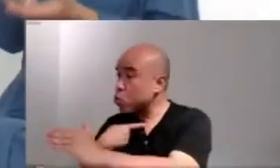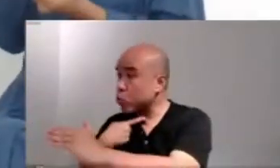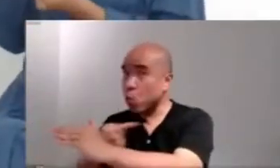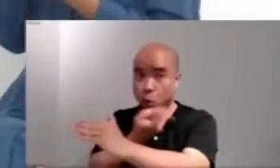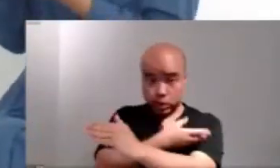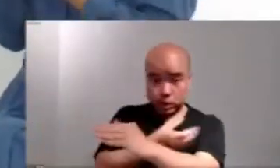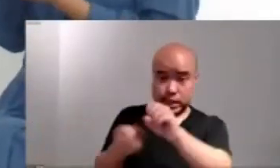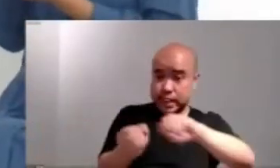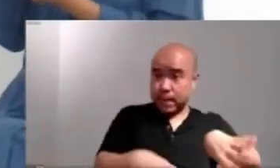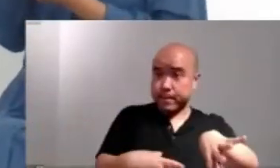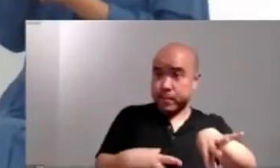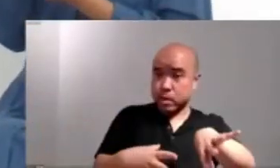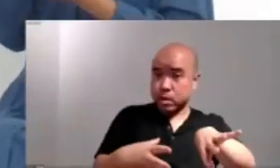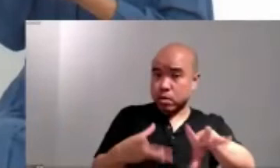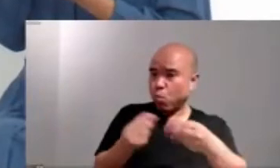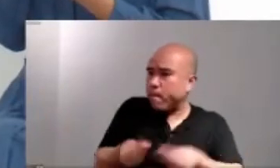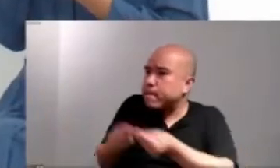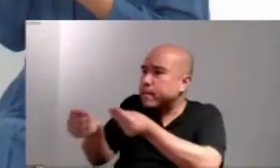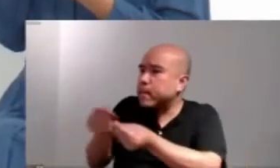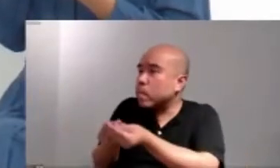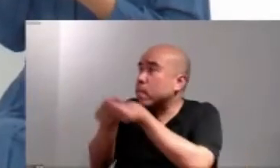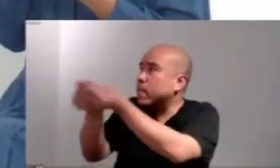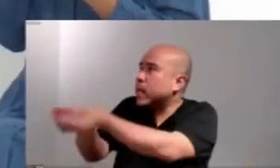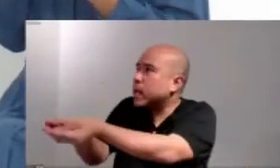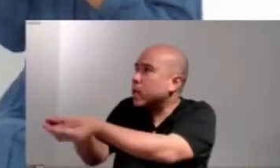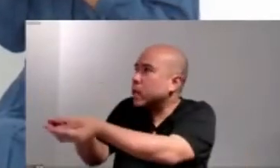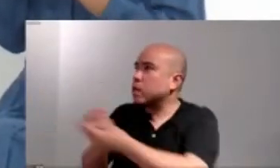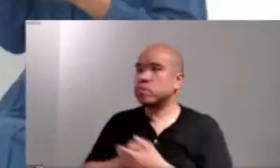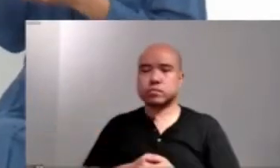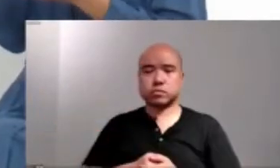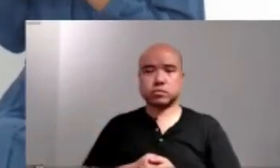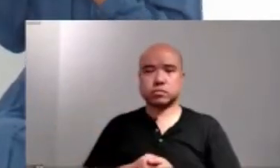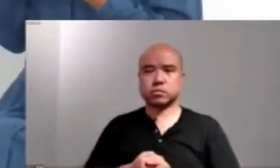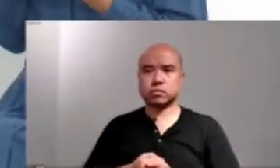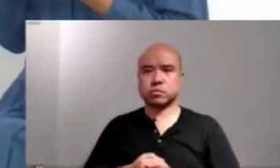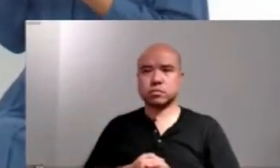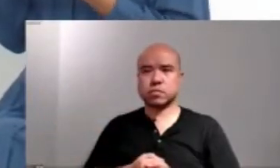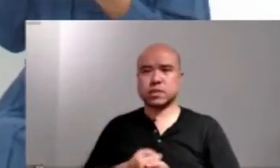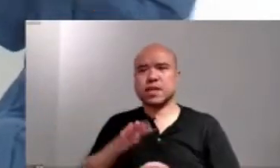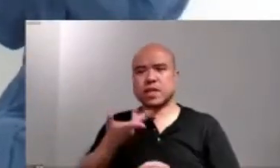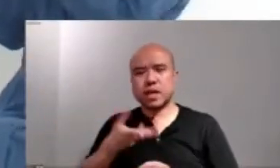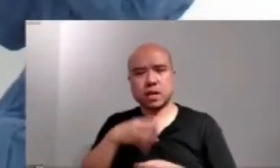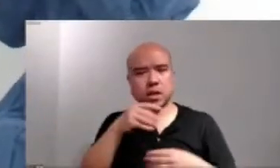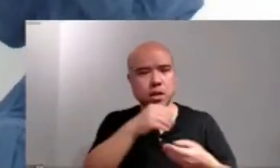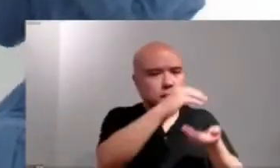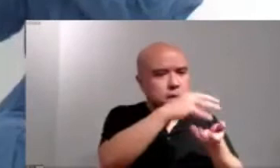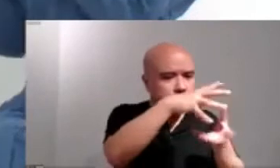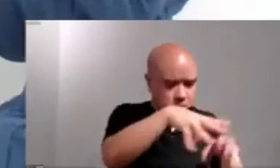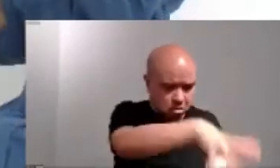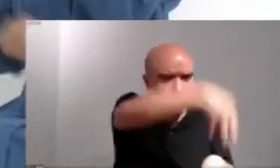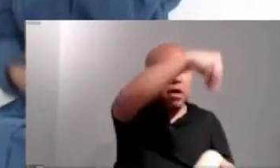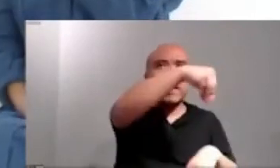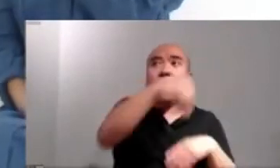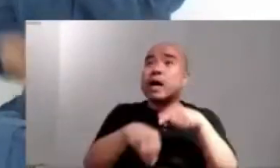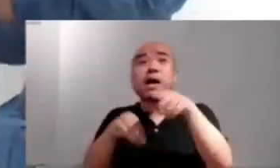件嘢，而其實係我哋可以俾到佢，但係我哋冇可能每一件要每一件嘢都係真係問嘅。喂，你有冇啊？喂，佢有冇啊？咁